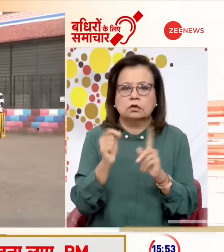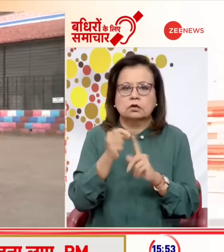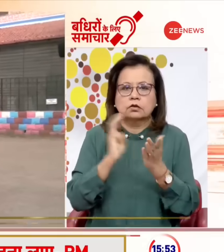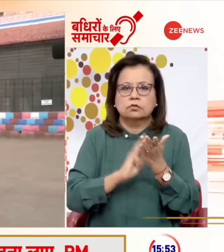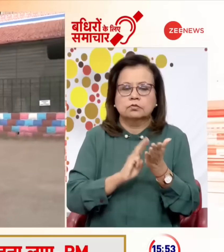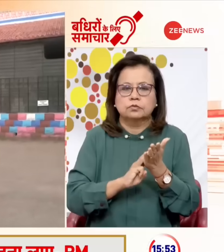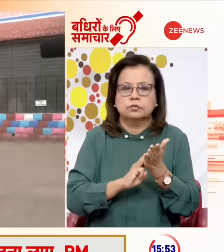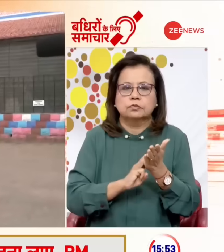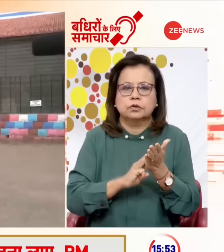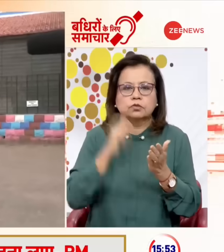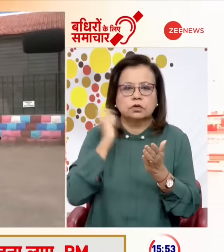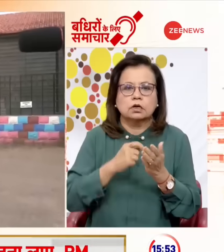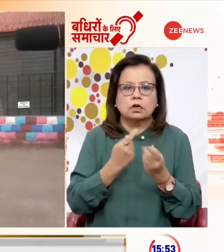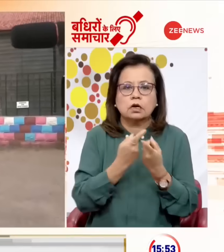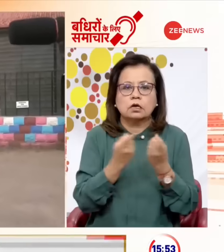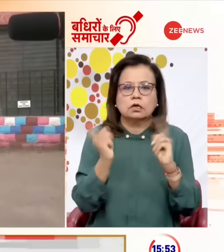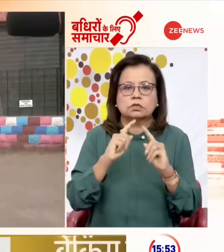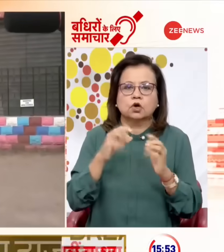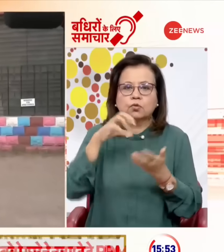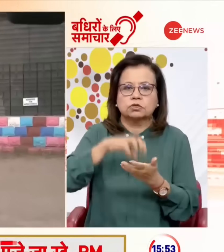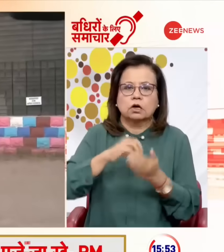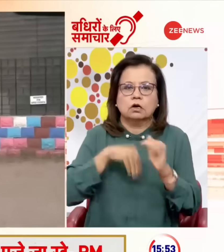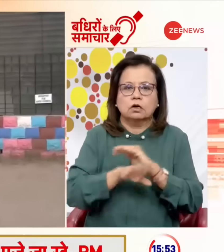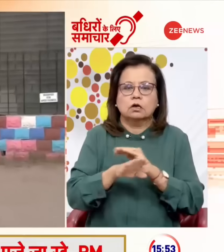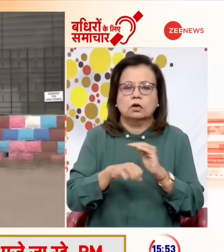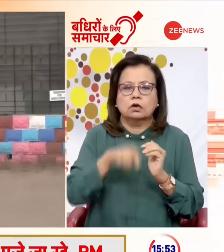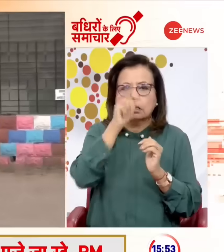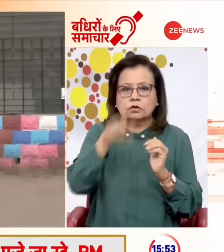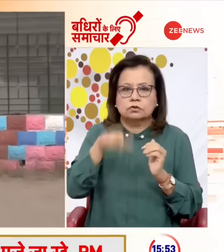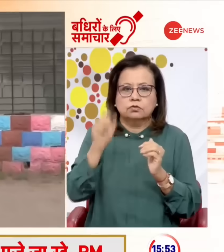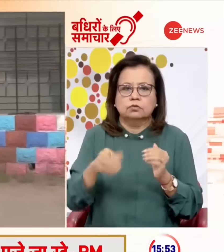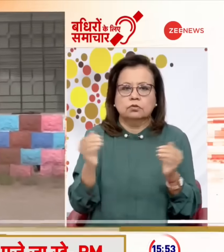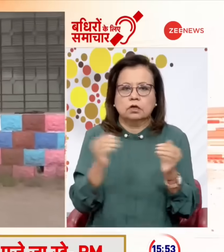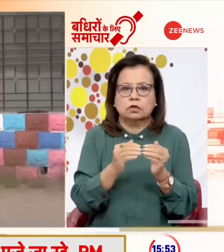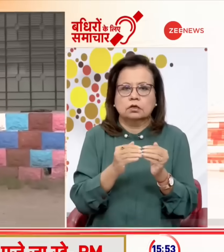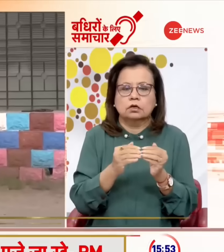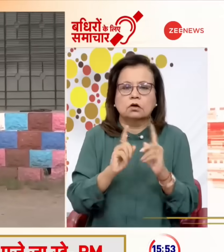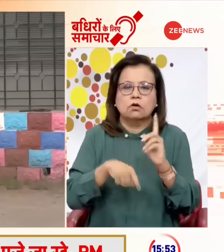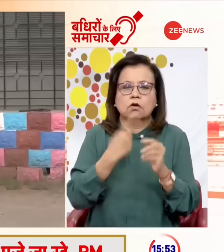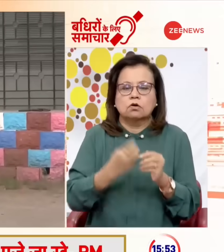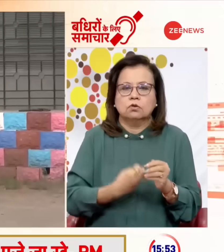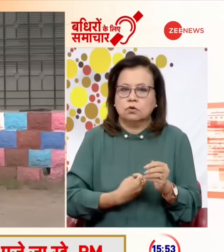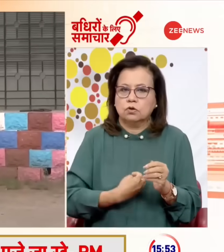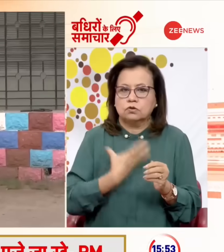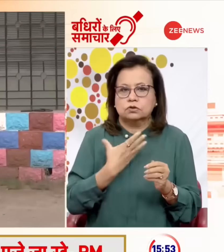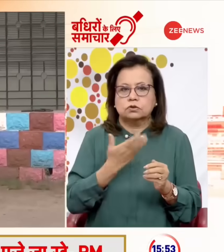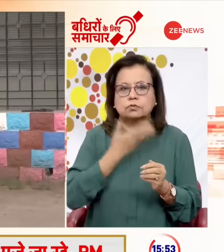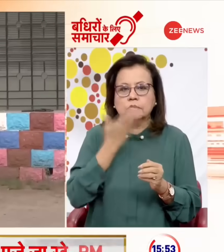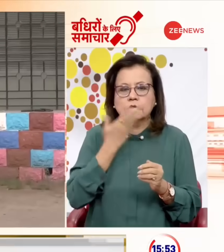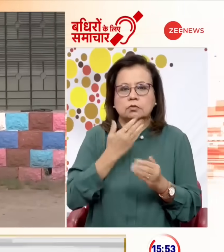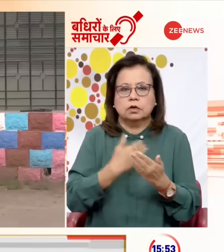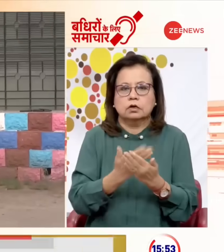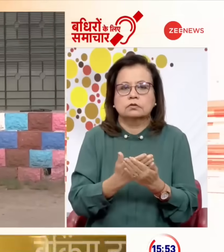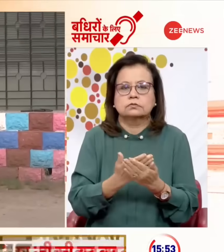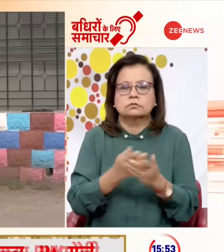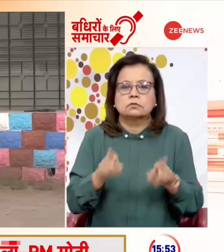की। पीएम मोदी ने ड्रेसिंग रूम में जाकर खिलाड़ियों से मुलाकात की और उनका